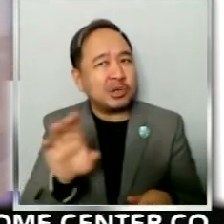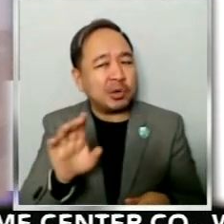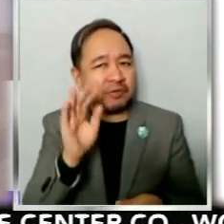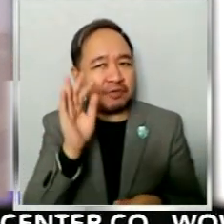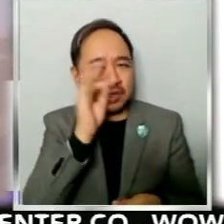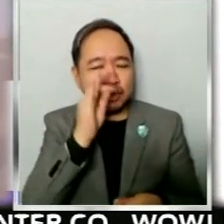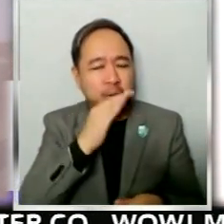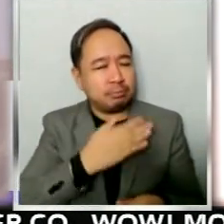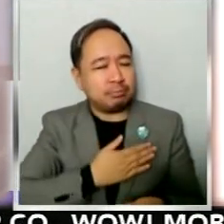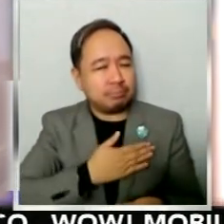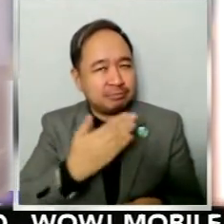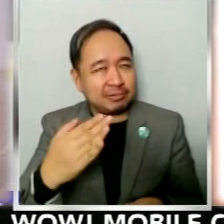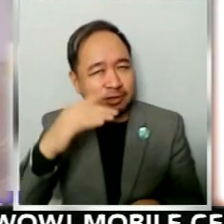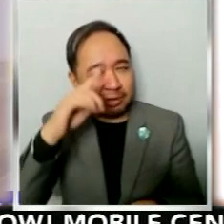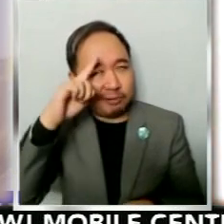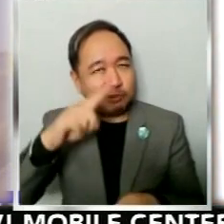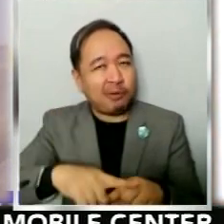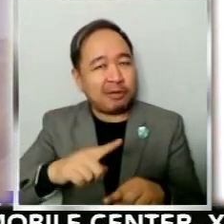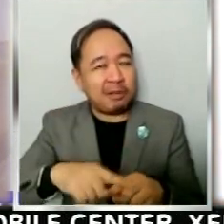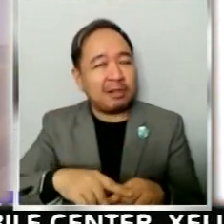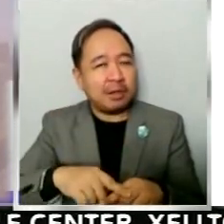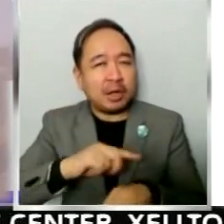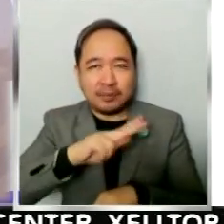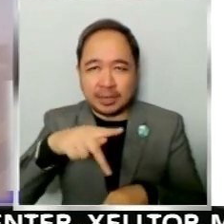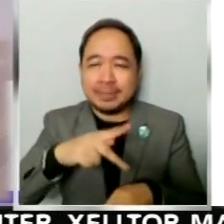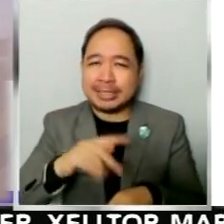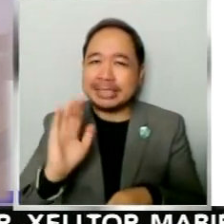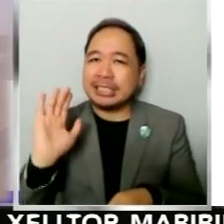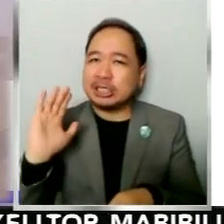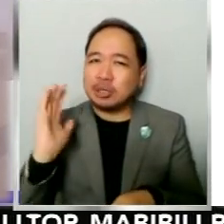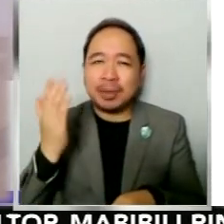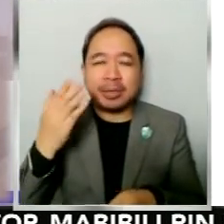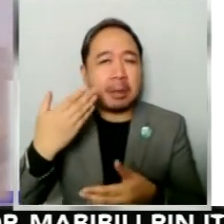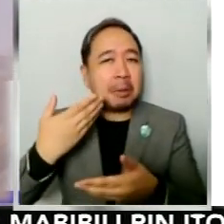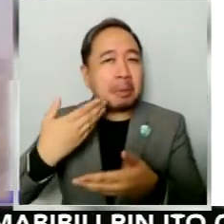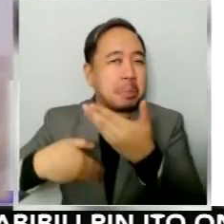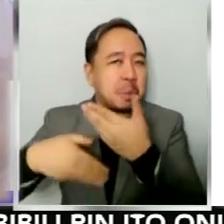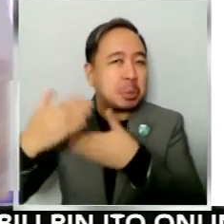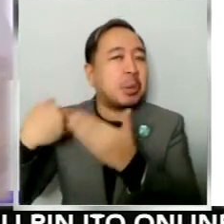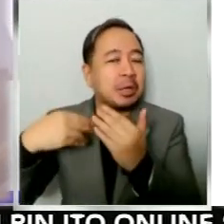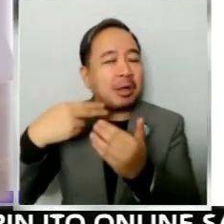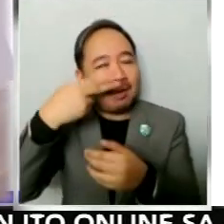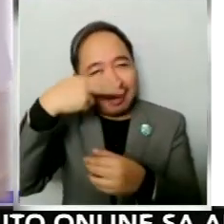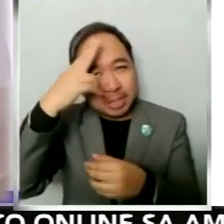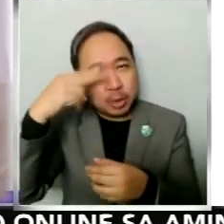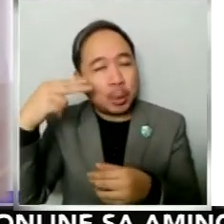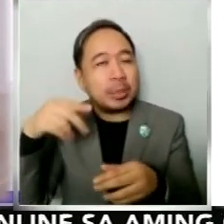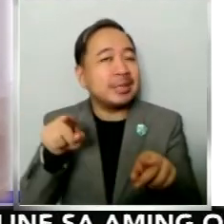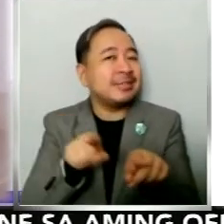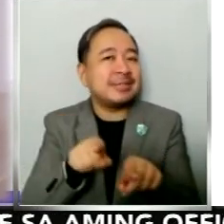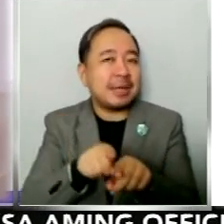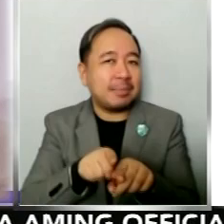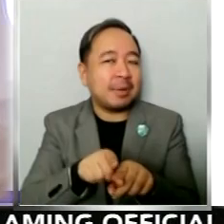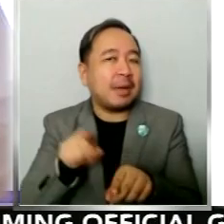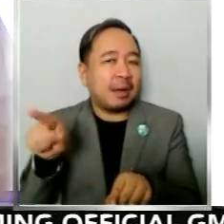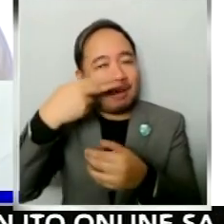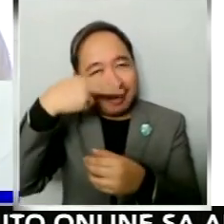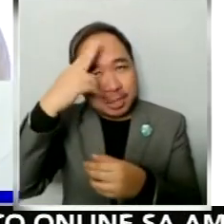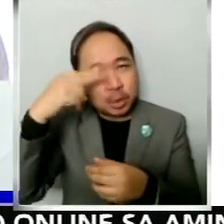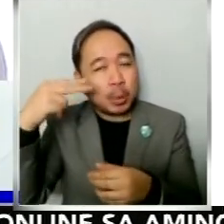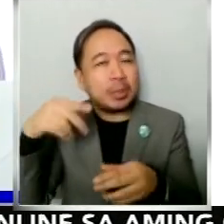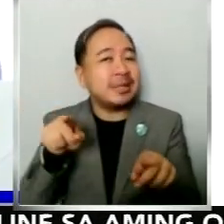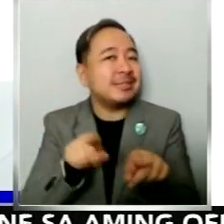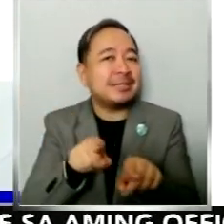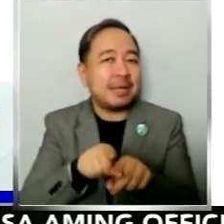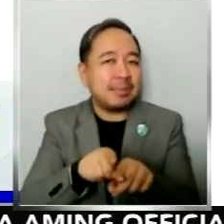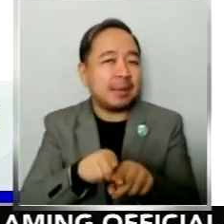ang katapatan at pagmamahal sa bayan ay kapares ng ating mga bayaning tulad ni Gat Andres. Ito